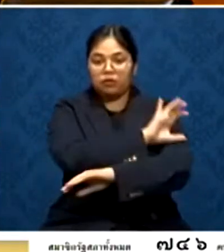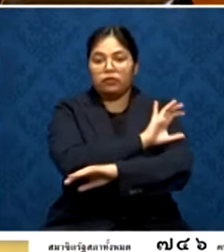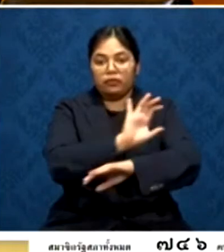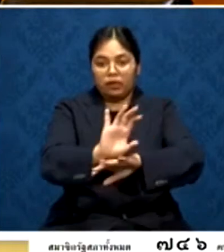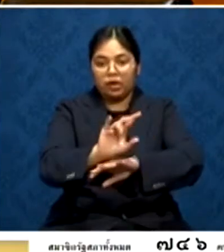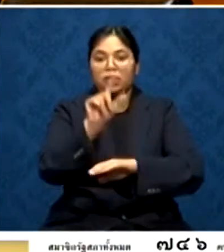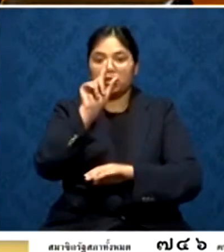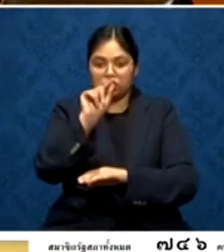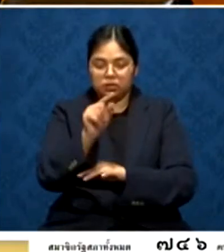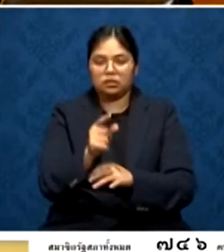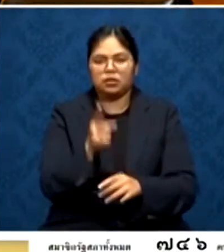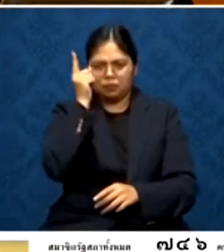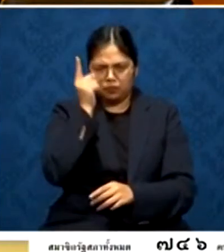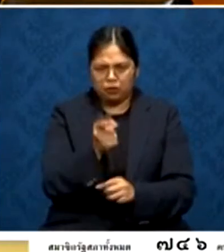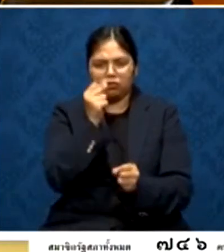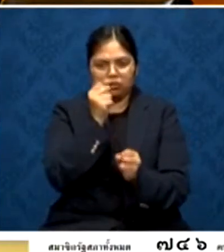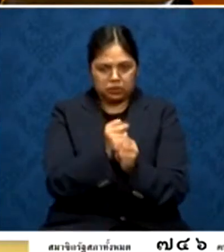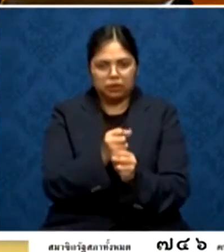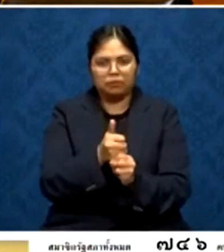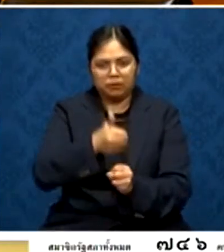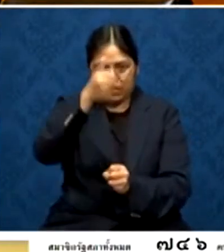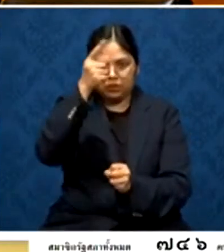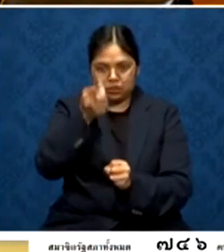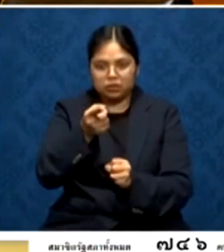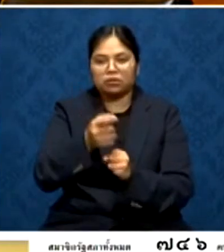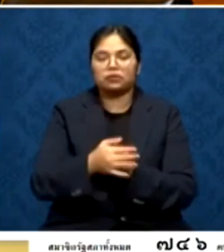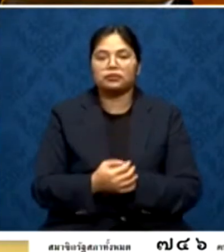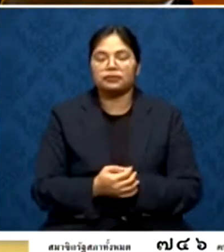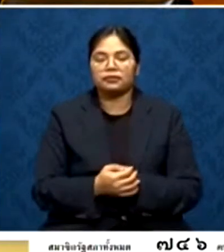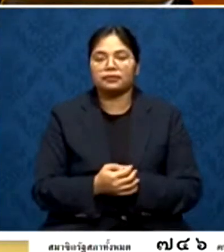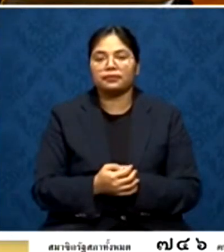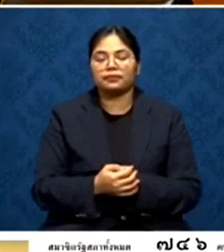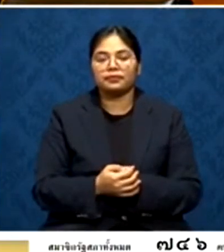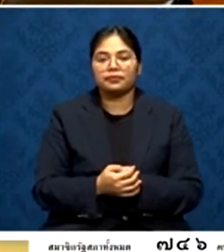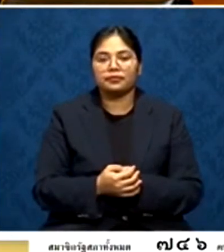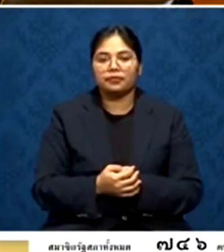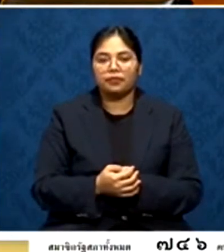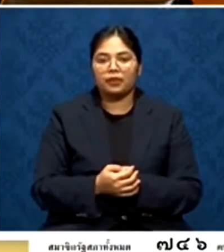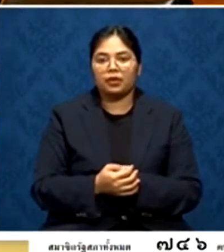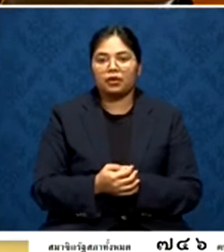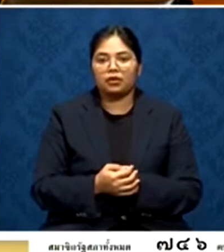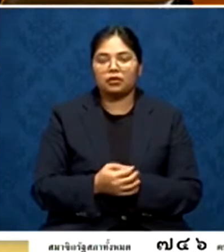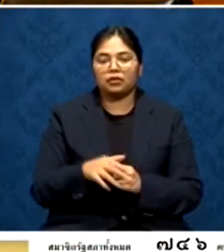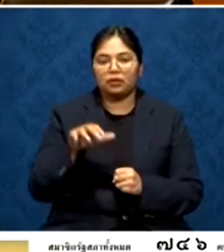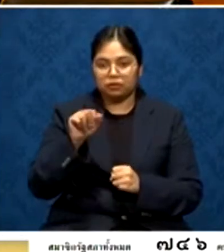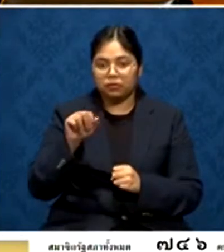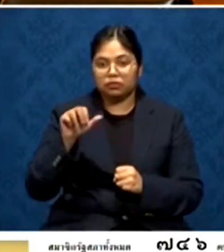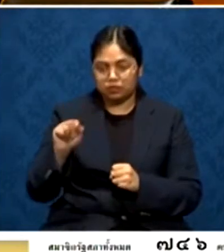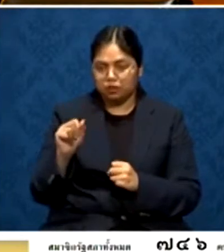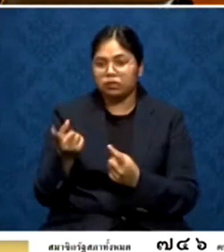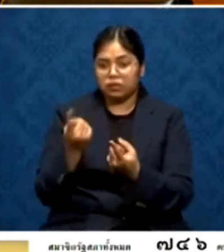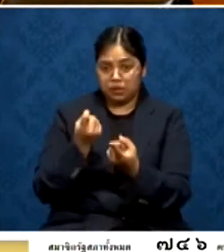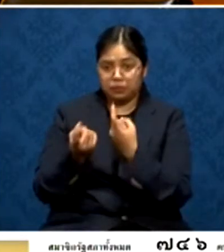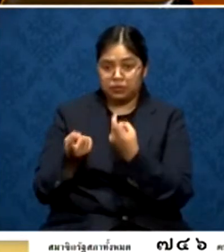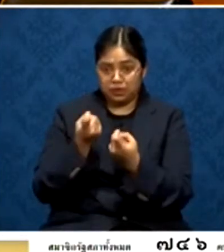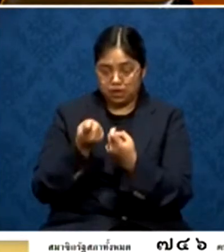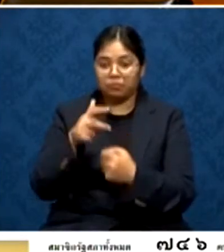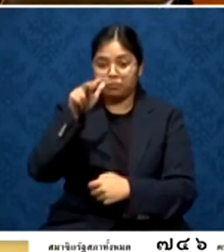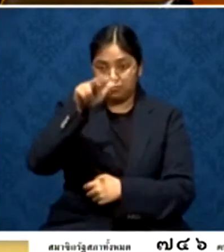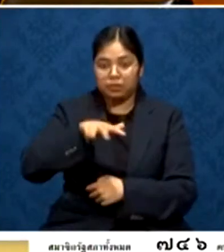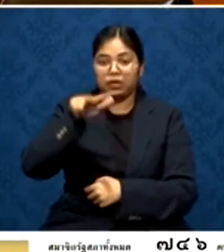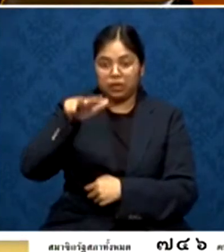องเกิดขึ้นได้จริงอย่างแน่นอนครับสำหรับคำถามของท่านสส.ธีรัตน์สำเร็จวานิชจากพรรคเพื่อไทย